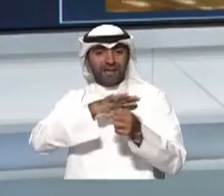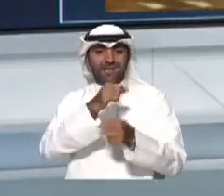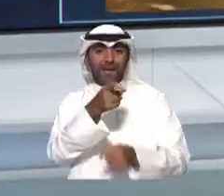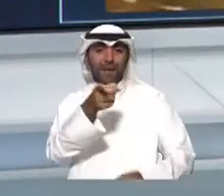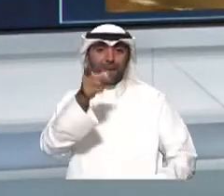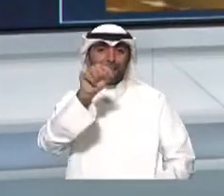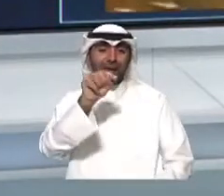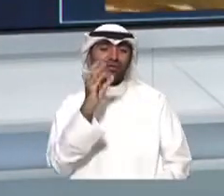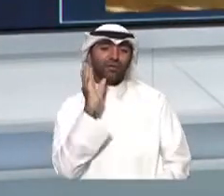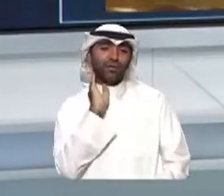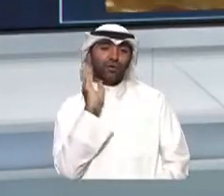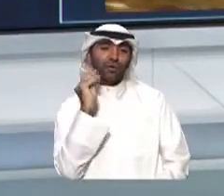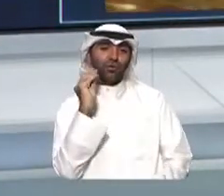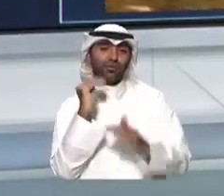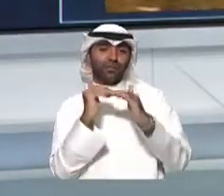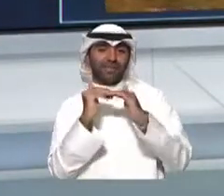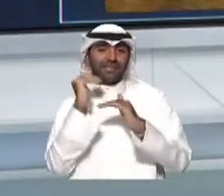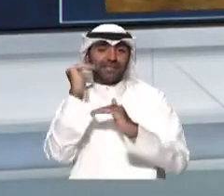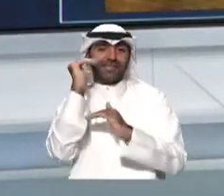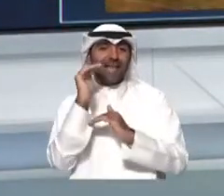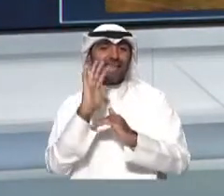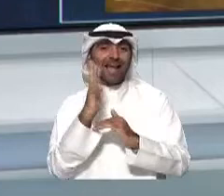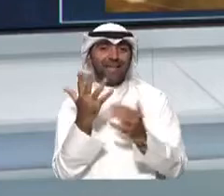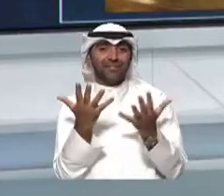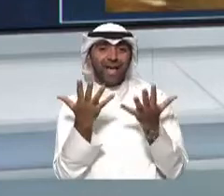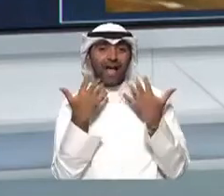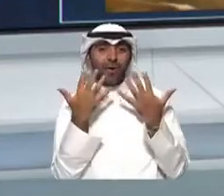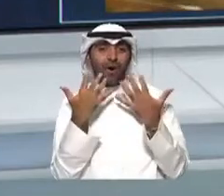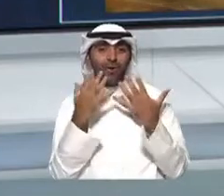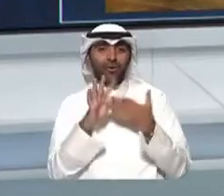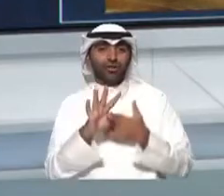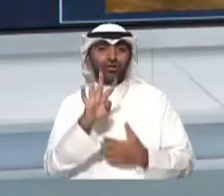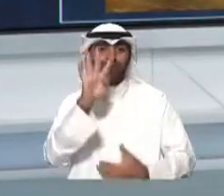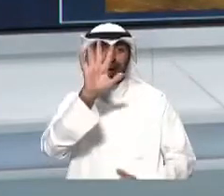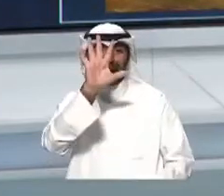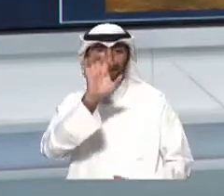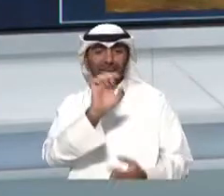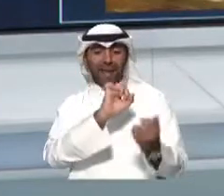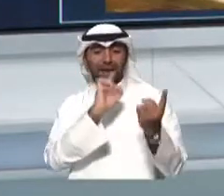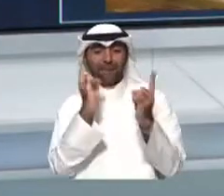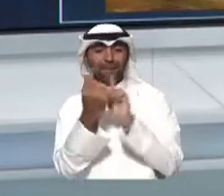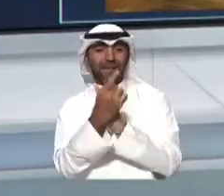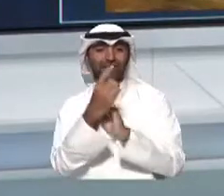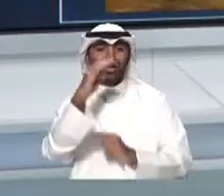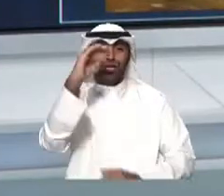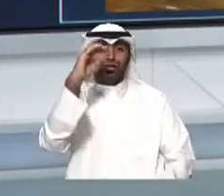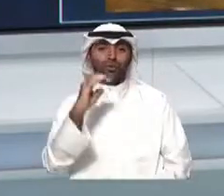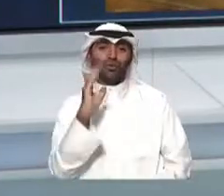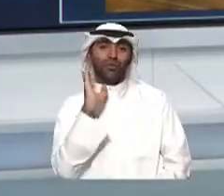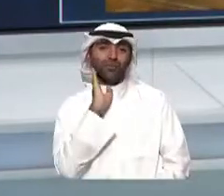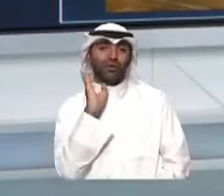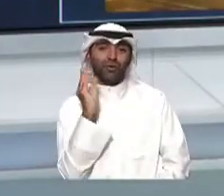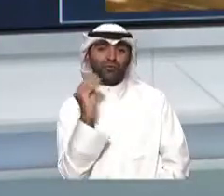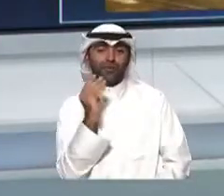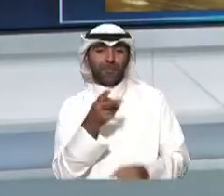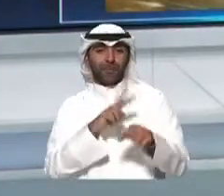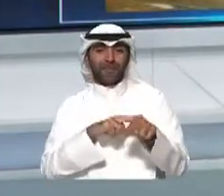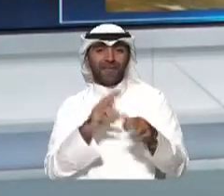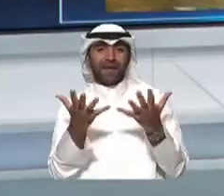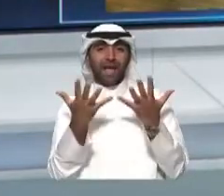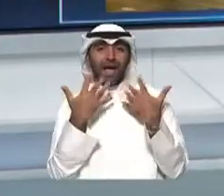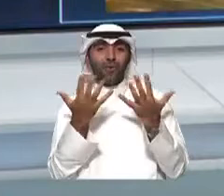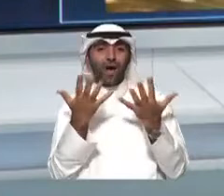وجنوبية شرقية، لكن رياح غربية غرب البلاد تكون جافة بوجه عام، وسرعة الرياح ما